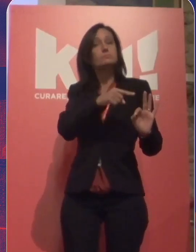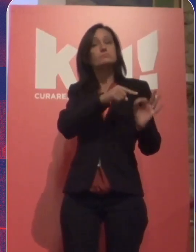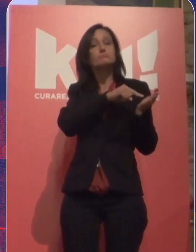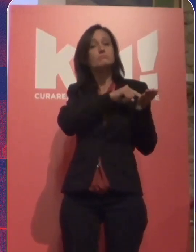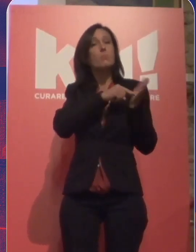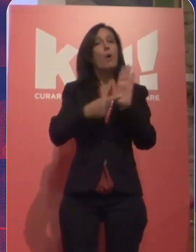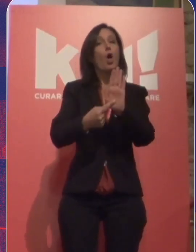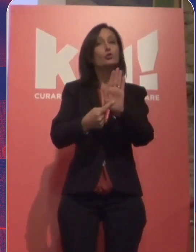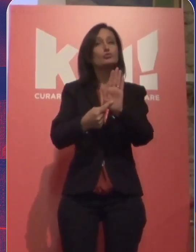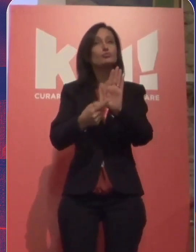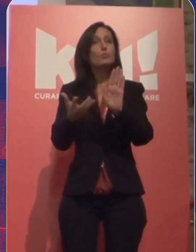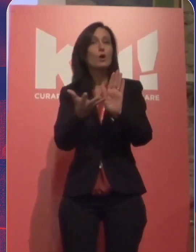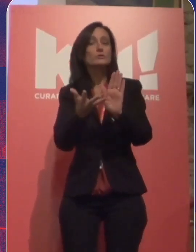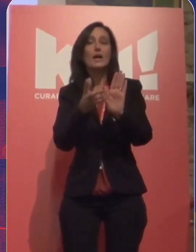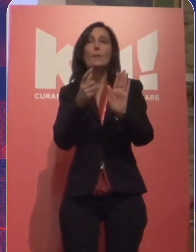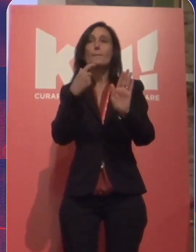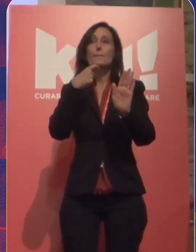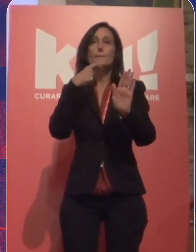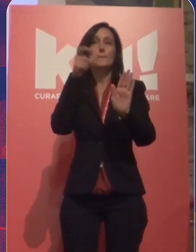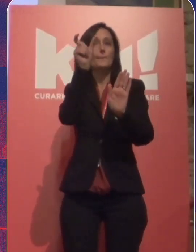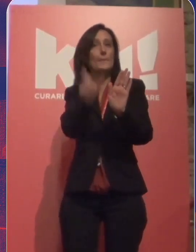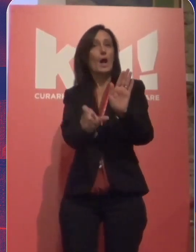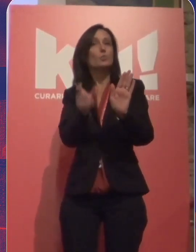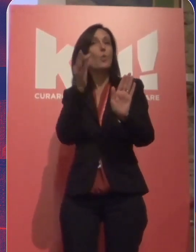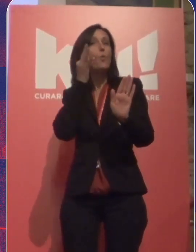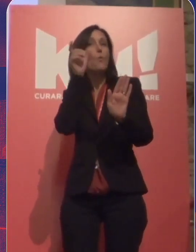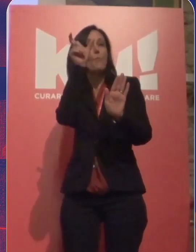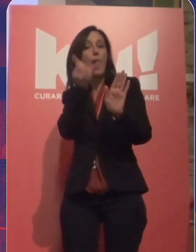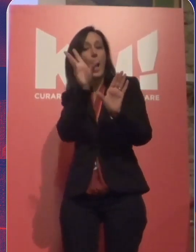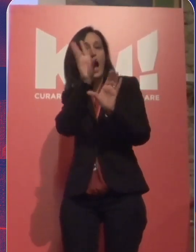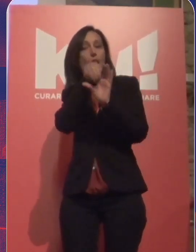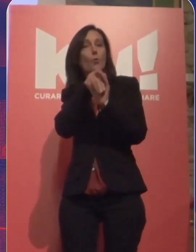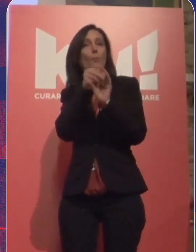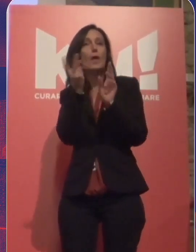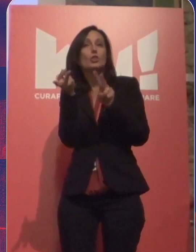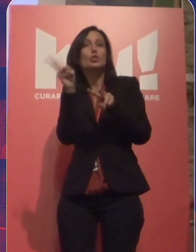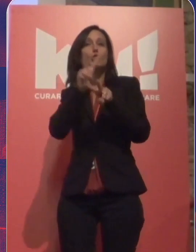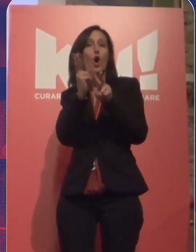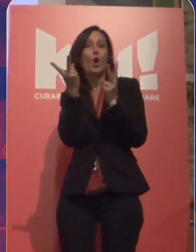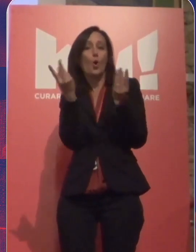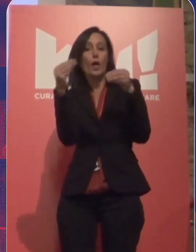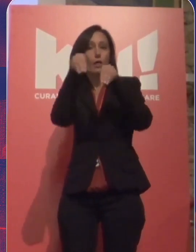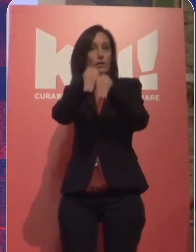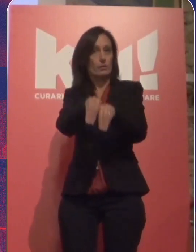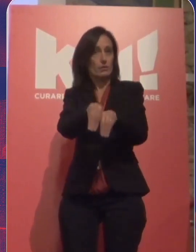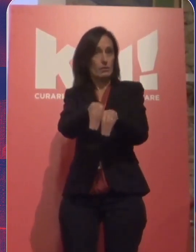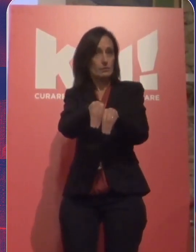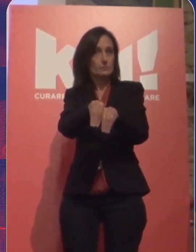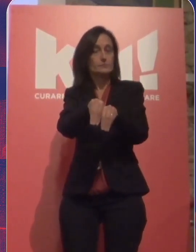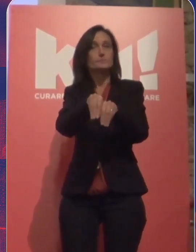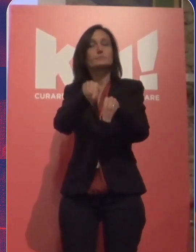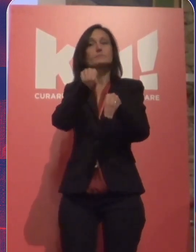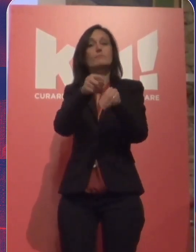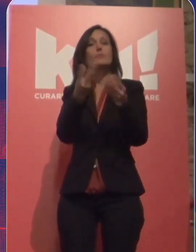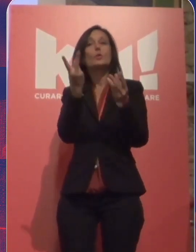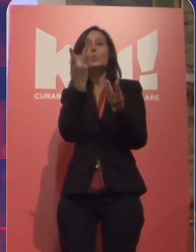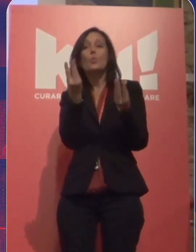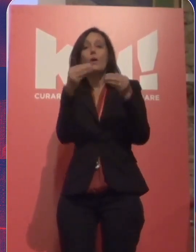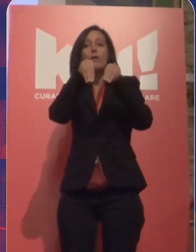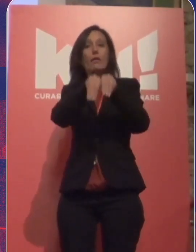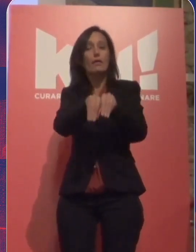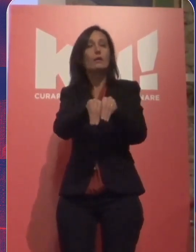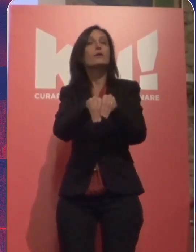dell'essere umano come essere pulsionale questa doppiezza consiste nel fatto che per un